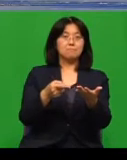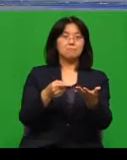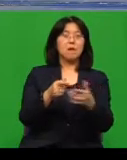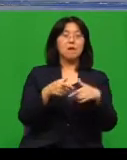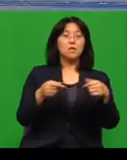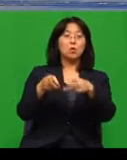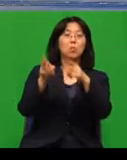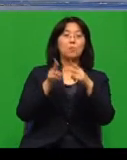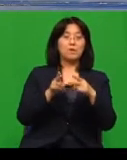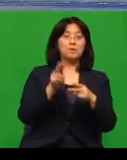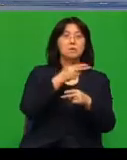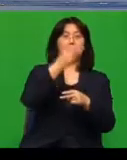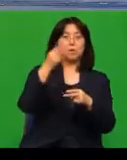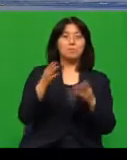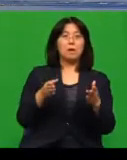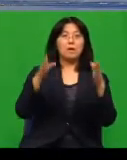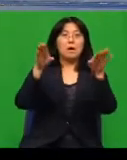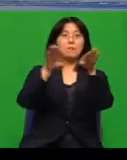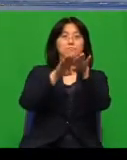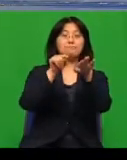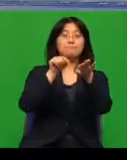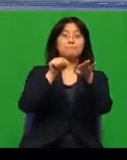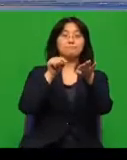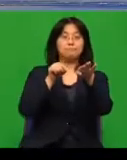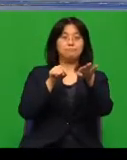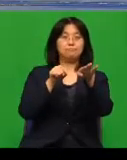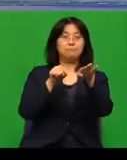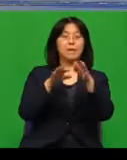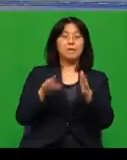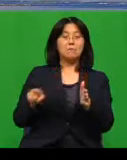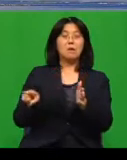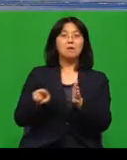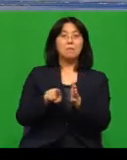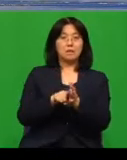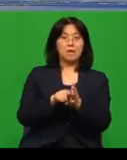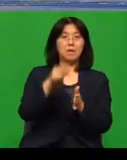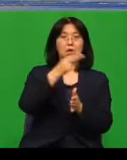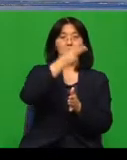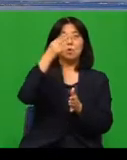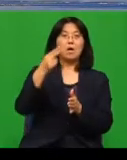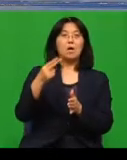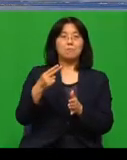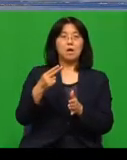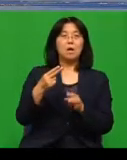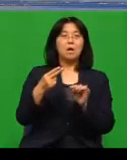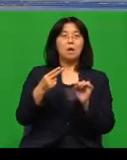日本橋と山間の今までいろんな富山県の、